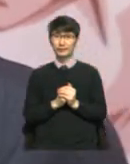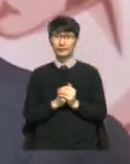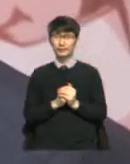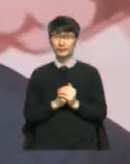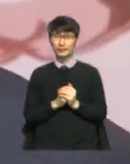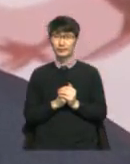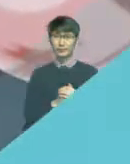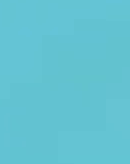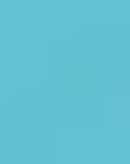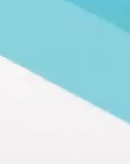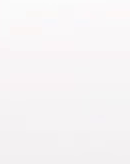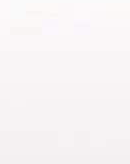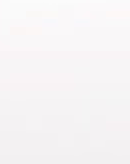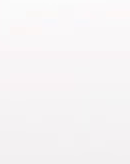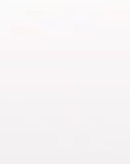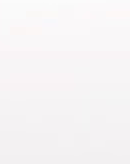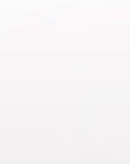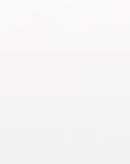이승준 입니다